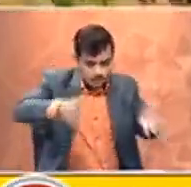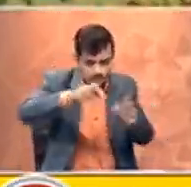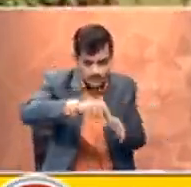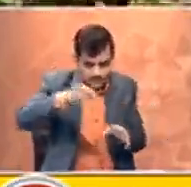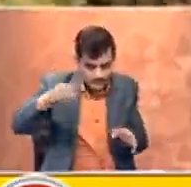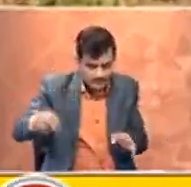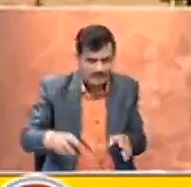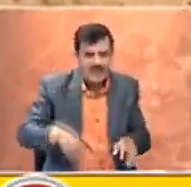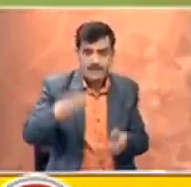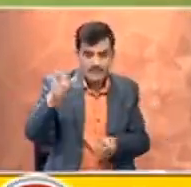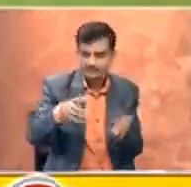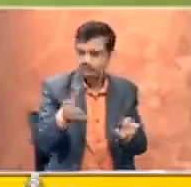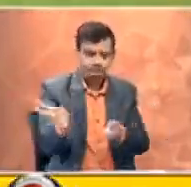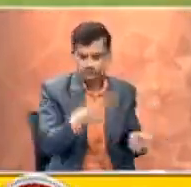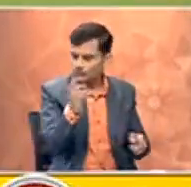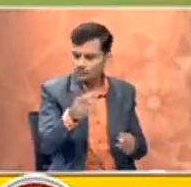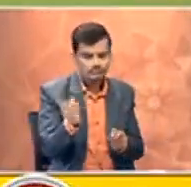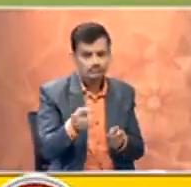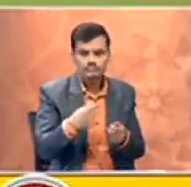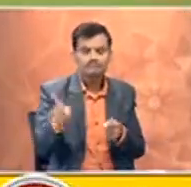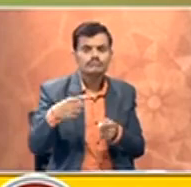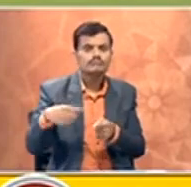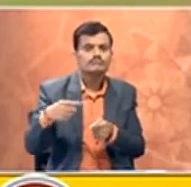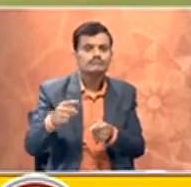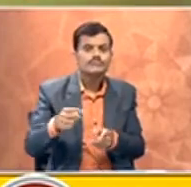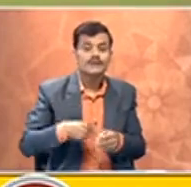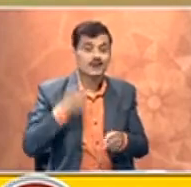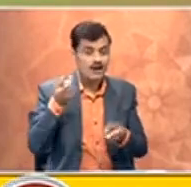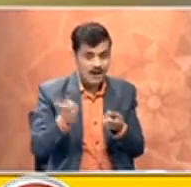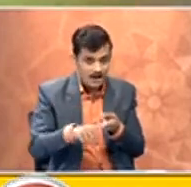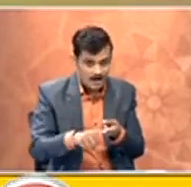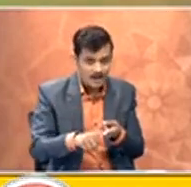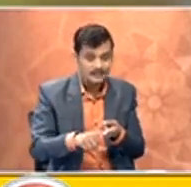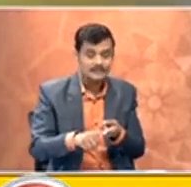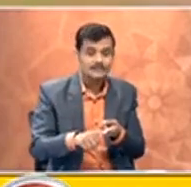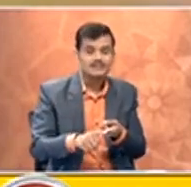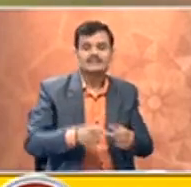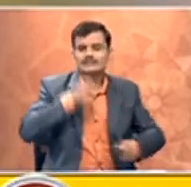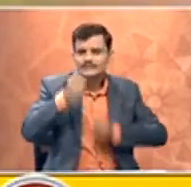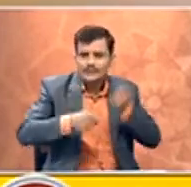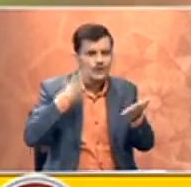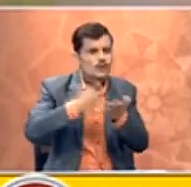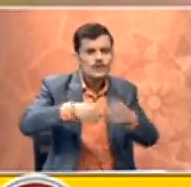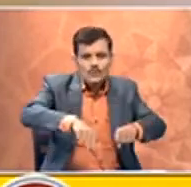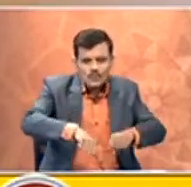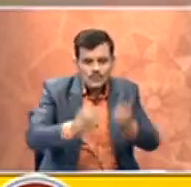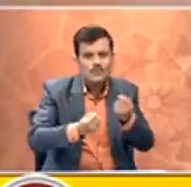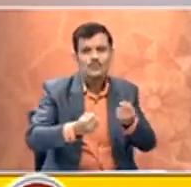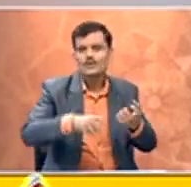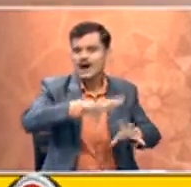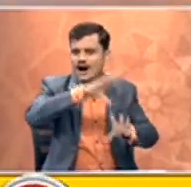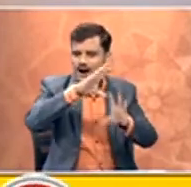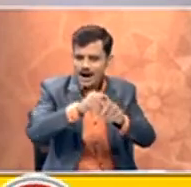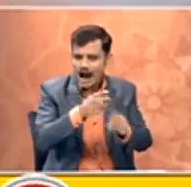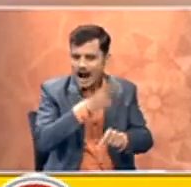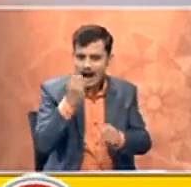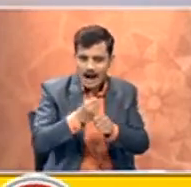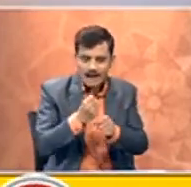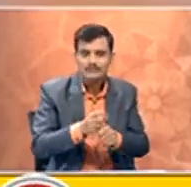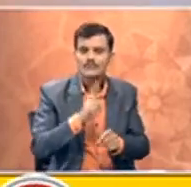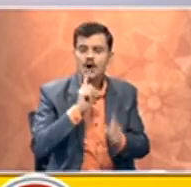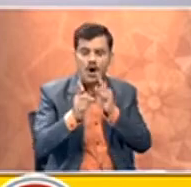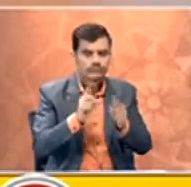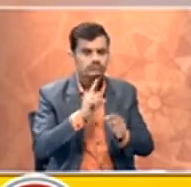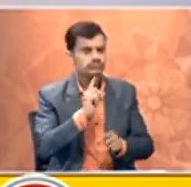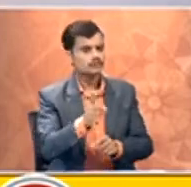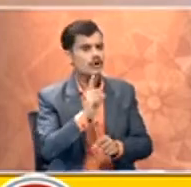जंप आ जाती है तो भी वो हमें नहीं देते हैं, या फिर हमने नी बैंड किया तो भी हमें निकाल देते हैं। और मेरे को तो वार्निंग भी 2 आ गई